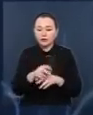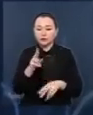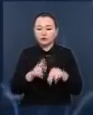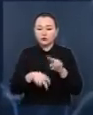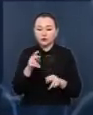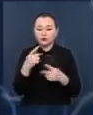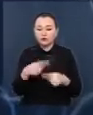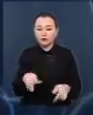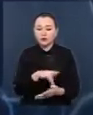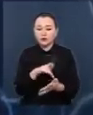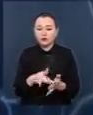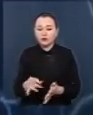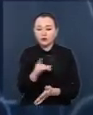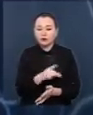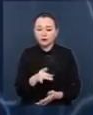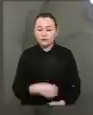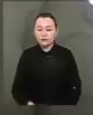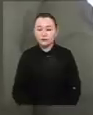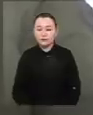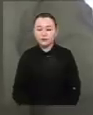у других микрорайонов.